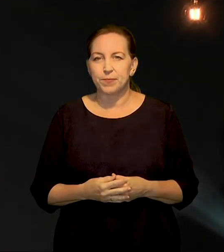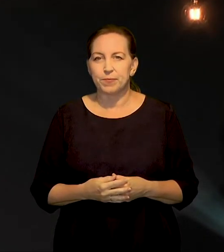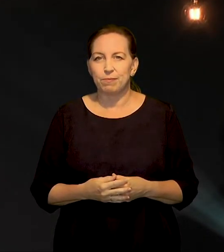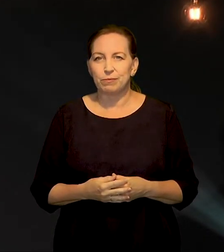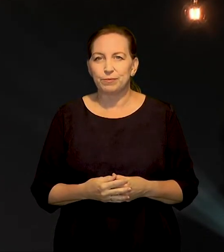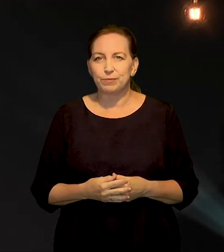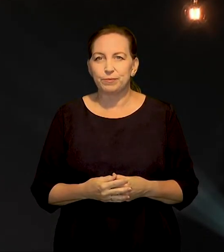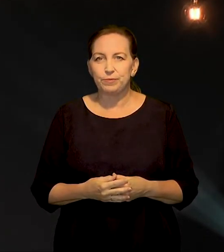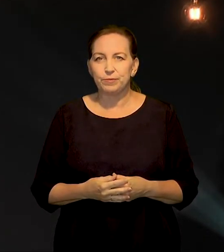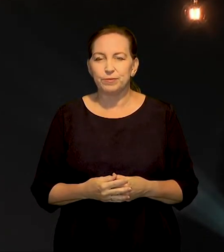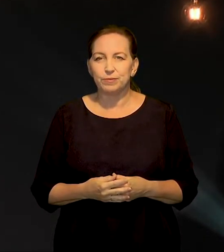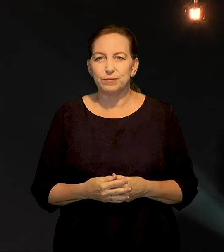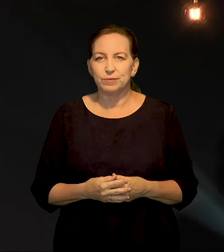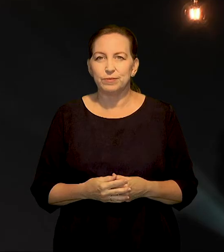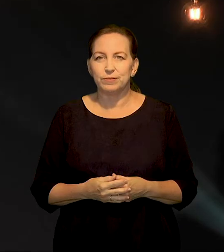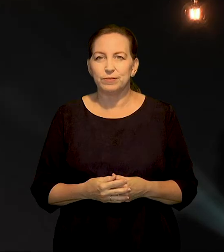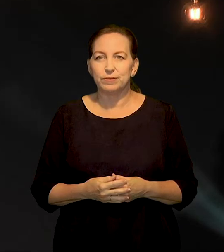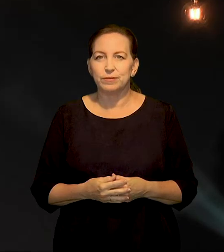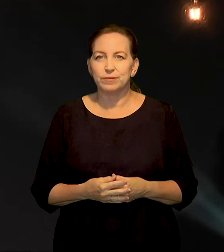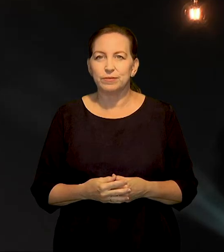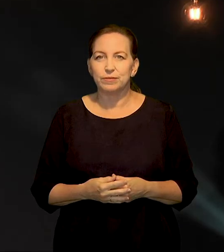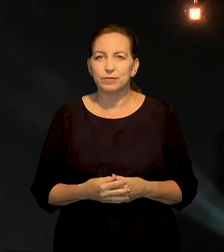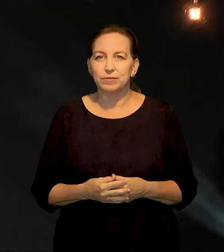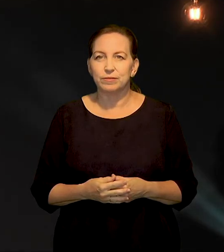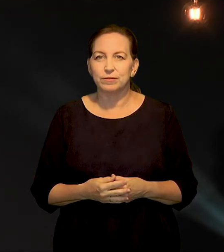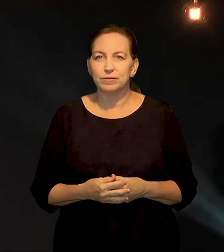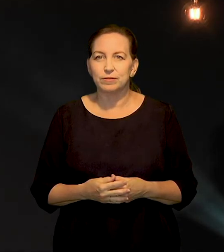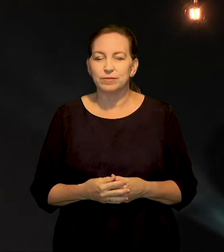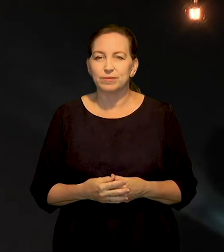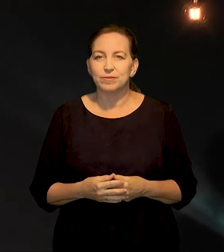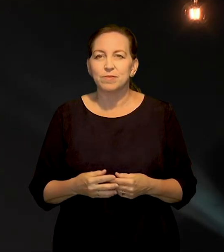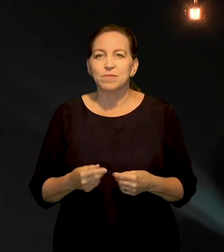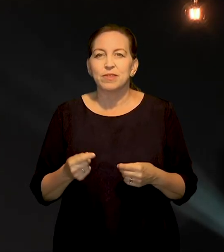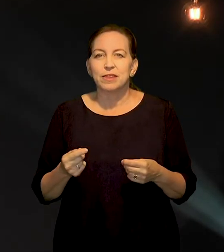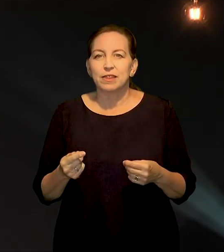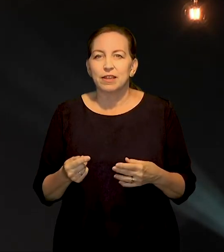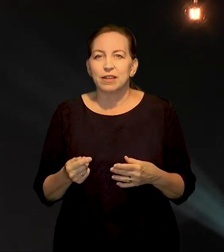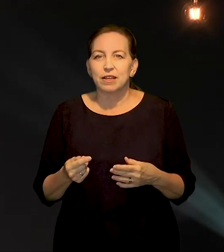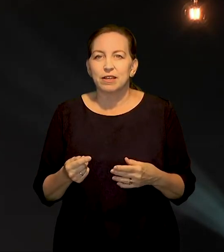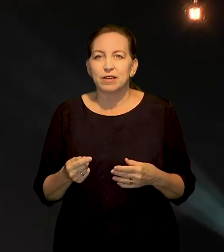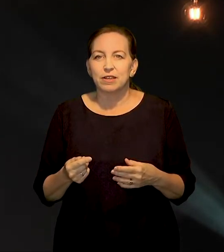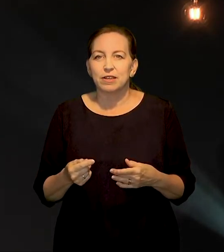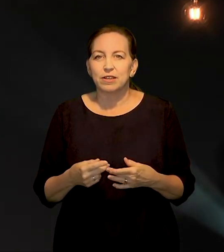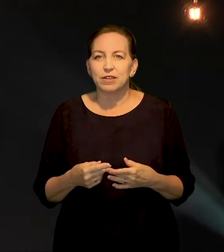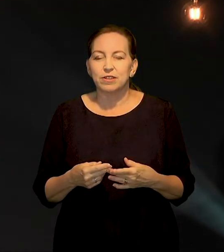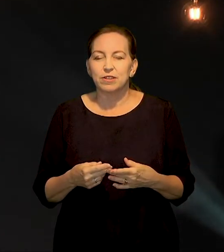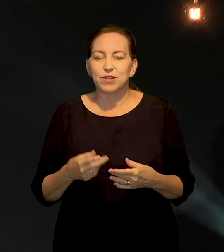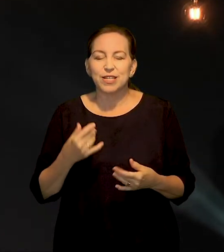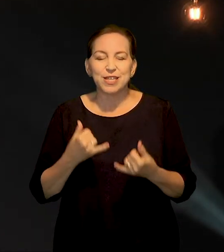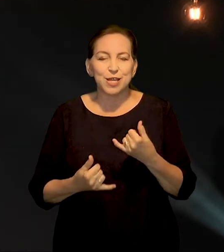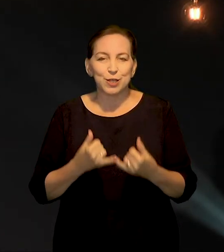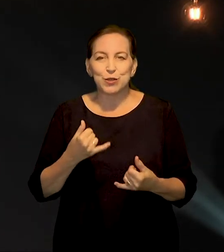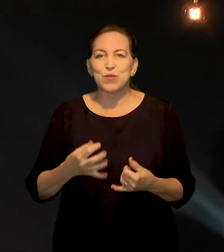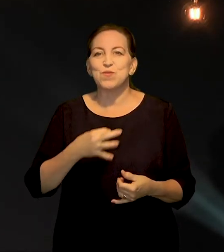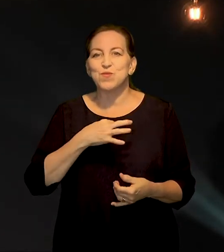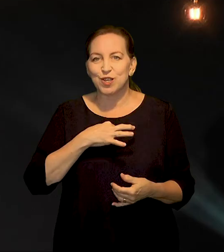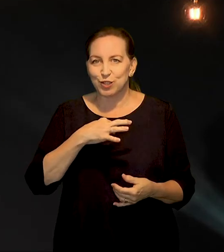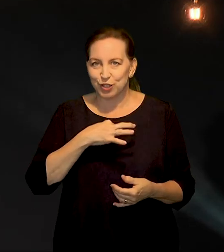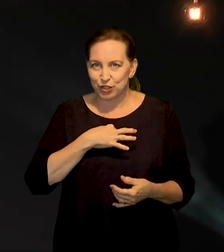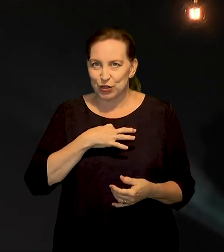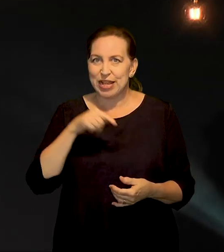tych ludzi na jedno i płaci im całą dniówkę za jedną godzinę. Oni tego nie pojmowali z jednego ważnego